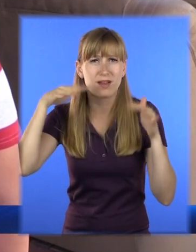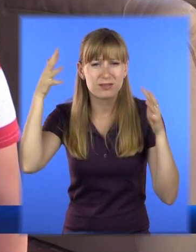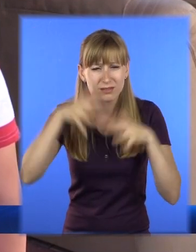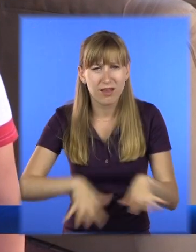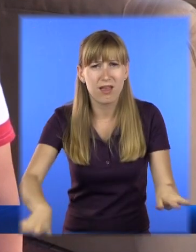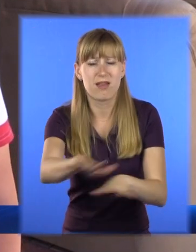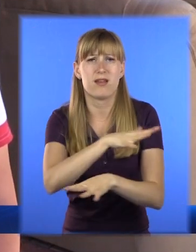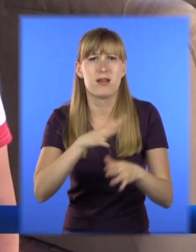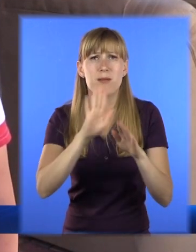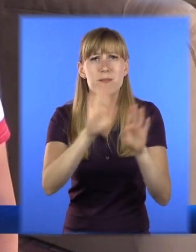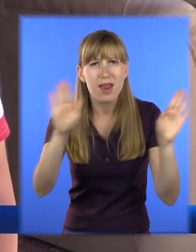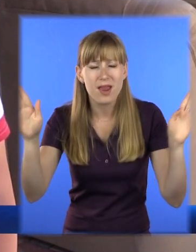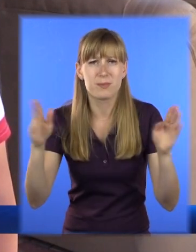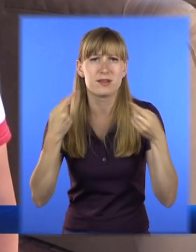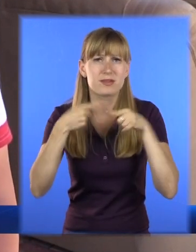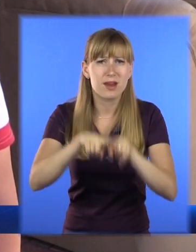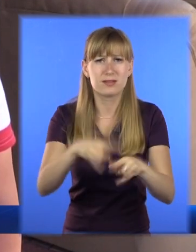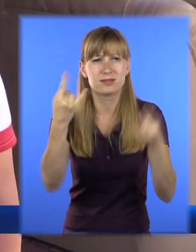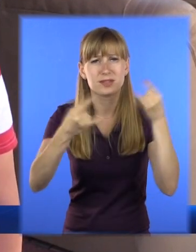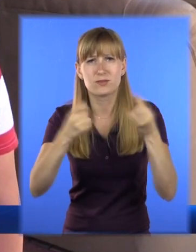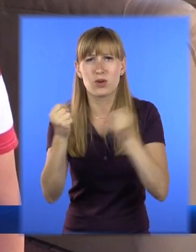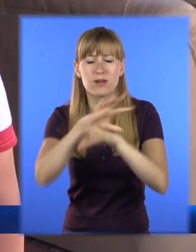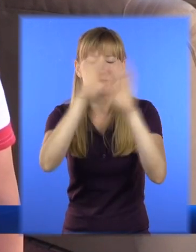вся техніка промокла.